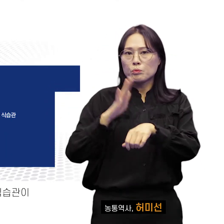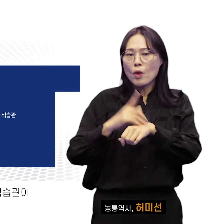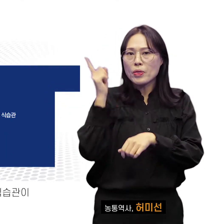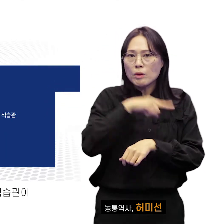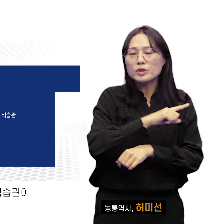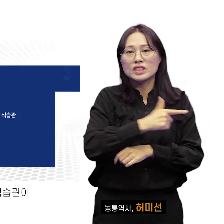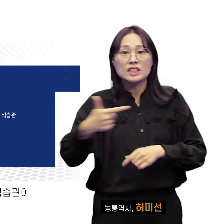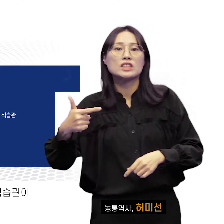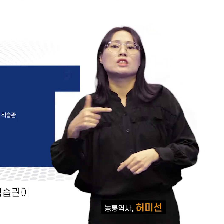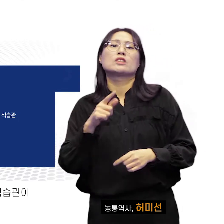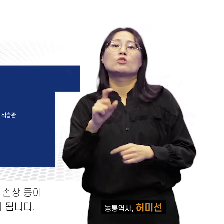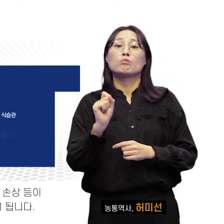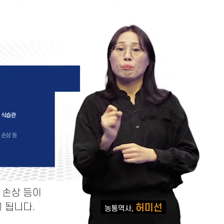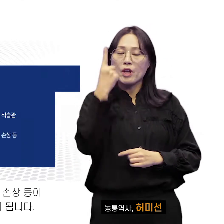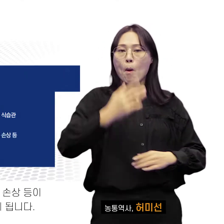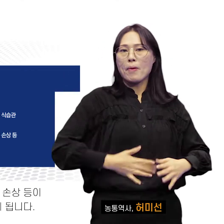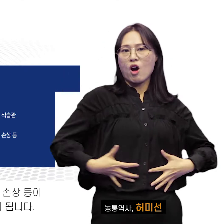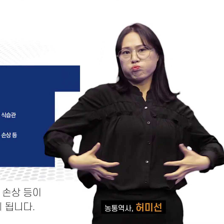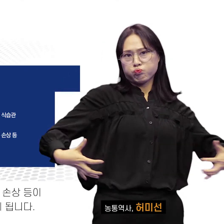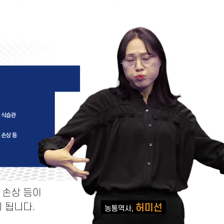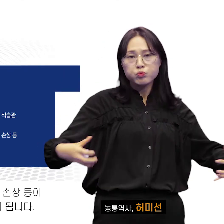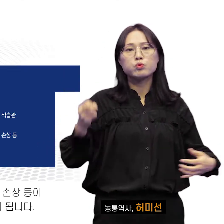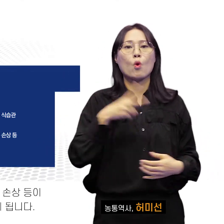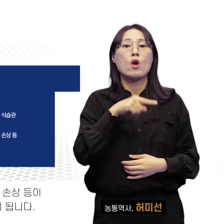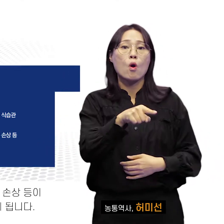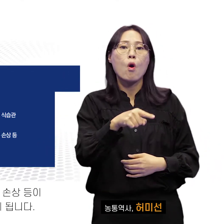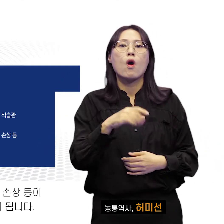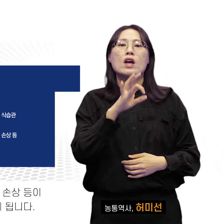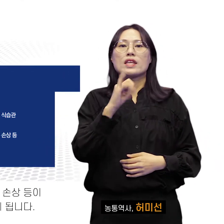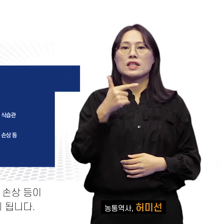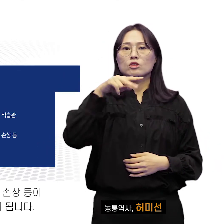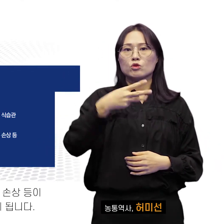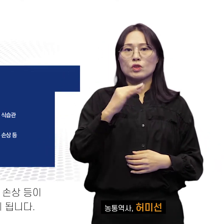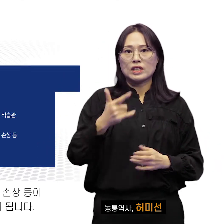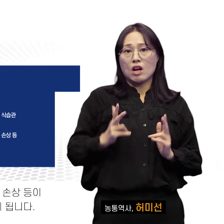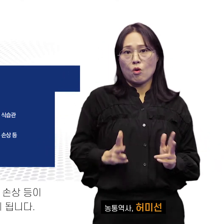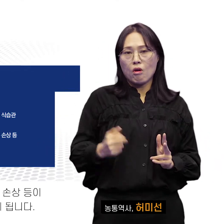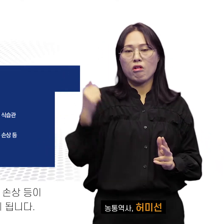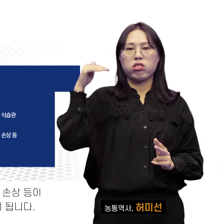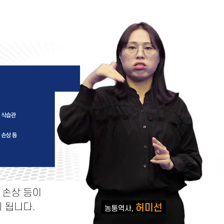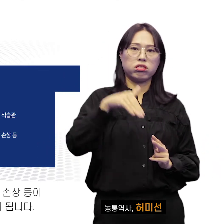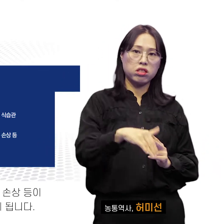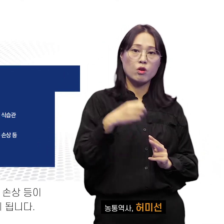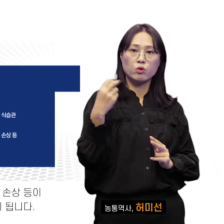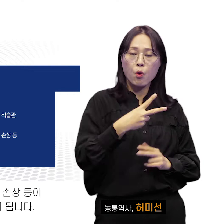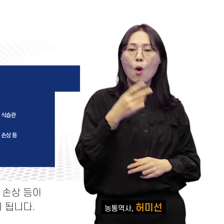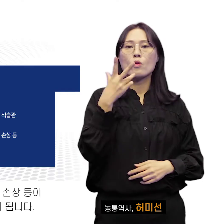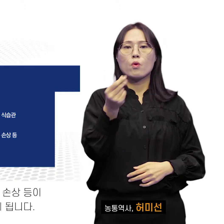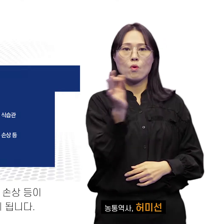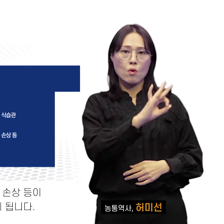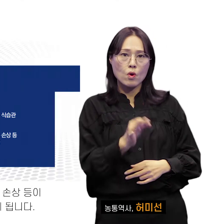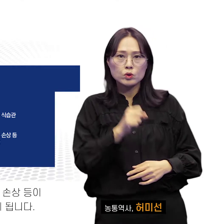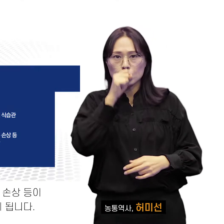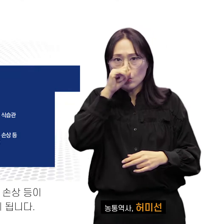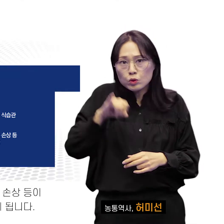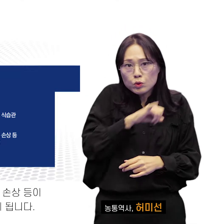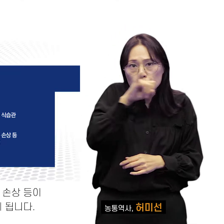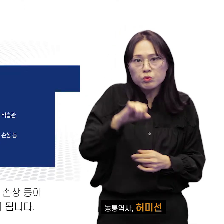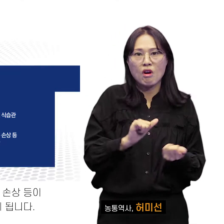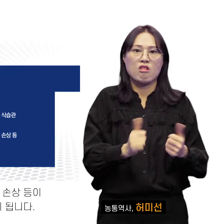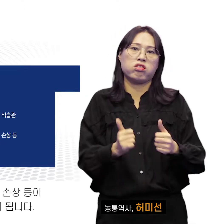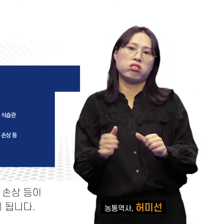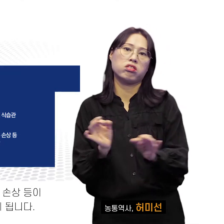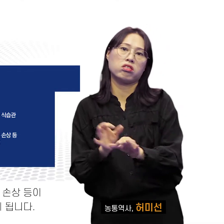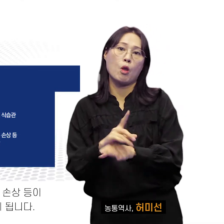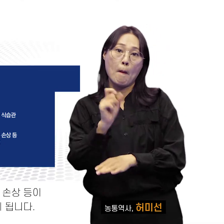비만을 초래하게 됩니다. 여기에 인슐린 저항성과 장내 세균총 손상 등이 더해져서 간내 지방